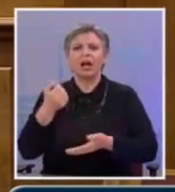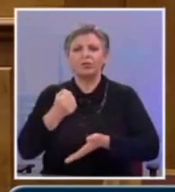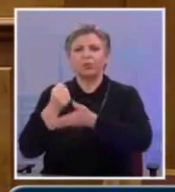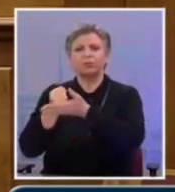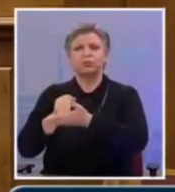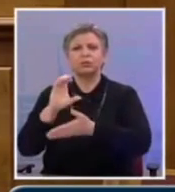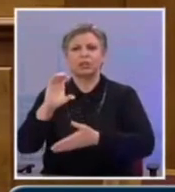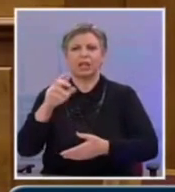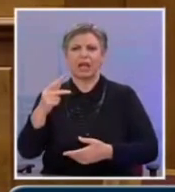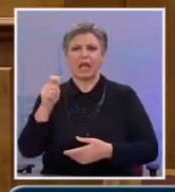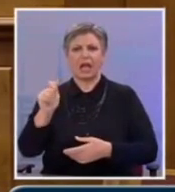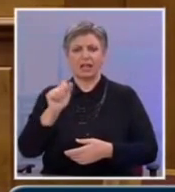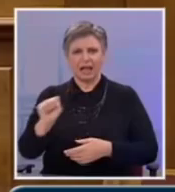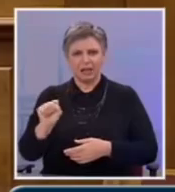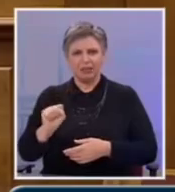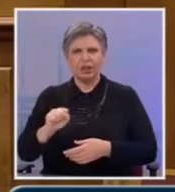μνημόνιο.